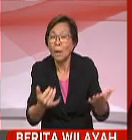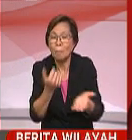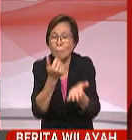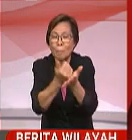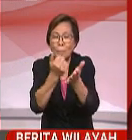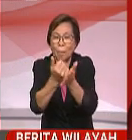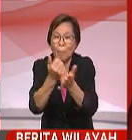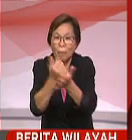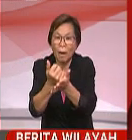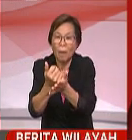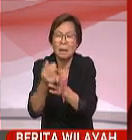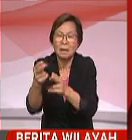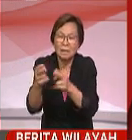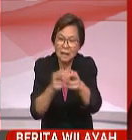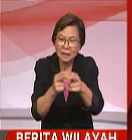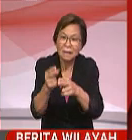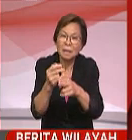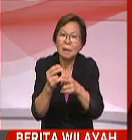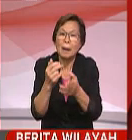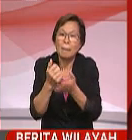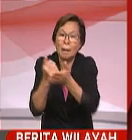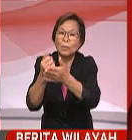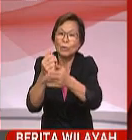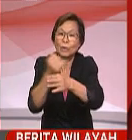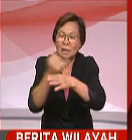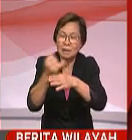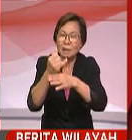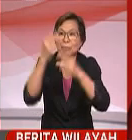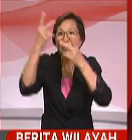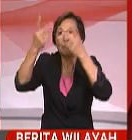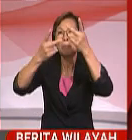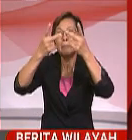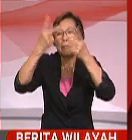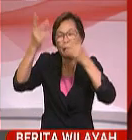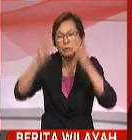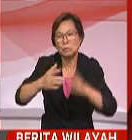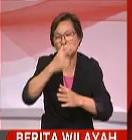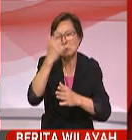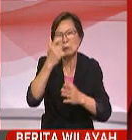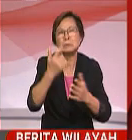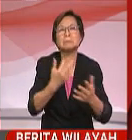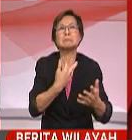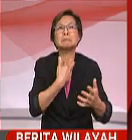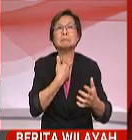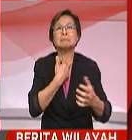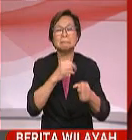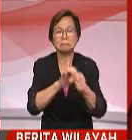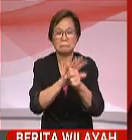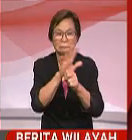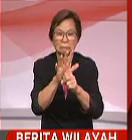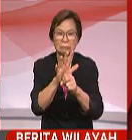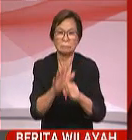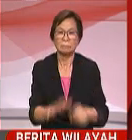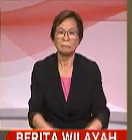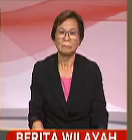membantu penggiat industri pelancongan mendepani ketidaktentuan ekonomi akibat pandemik COVID-19.